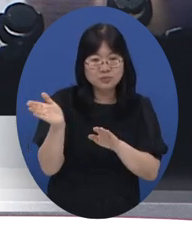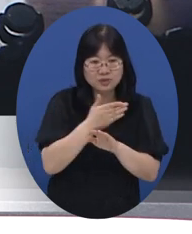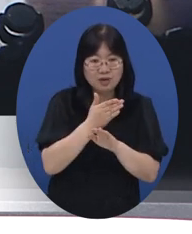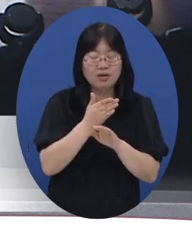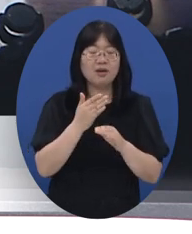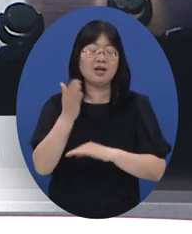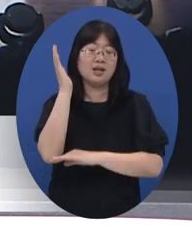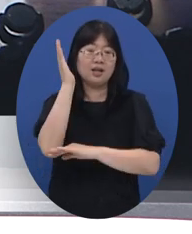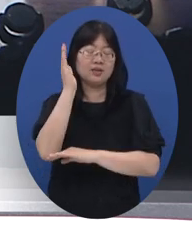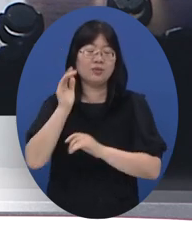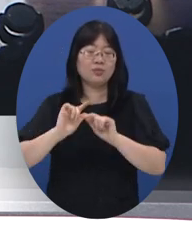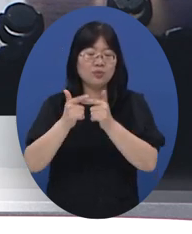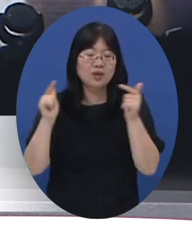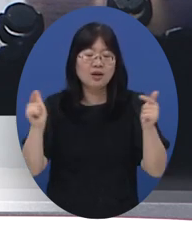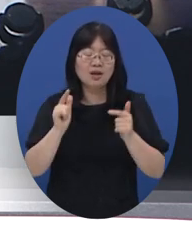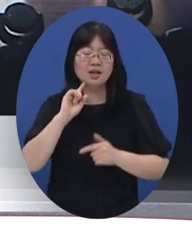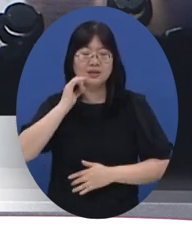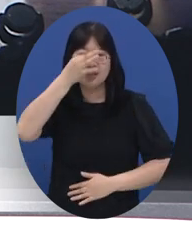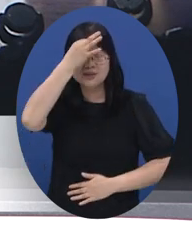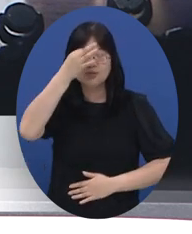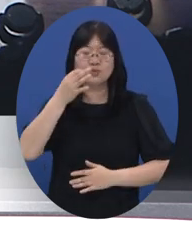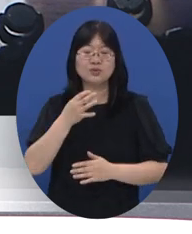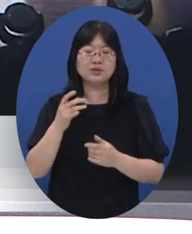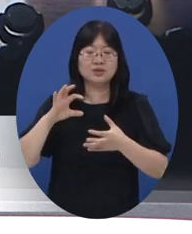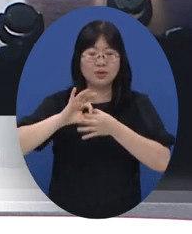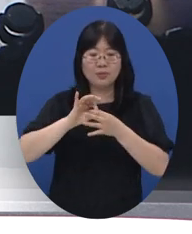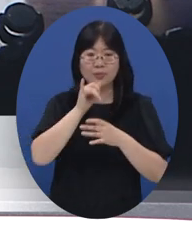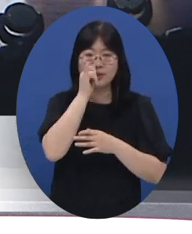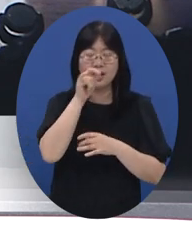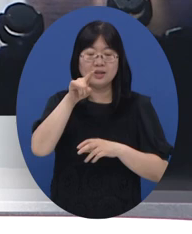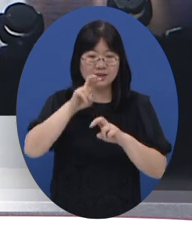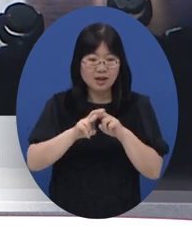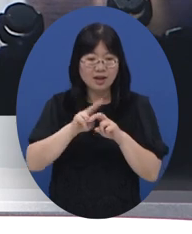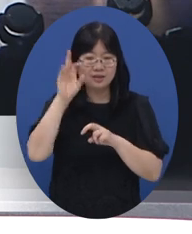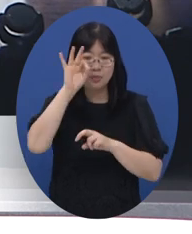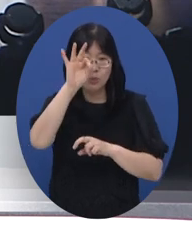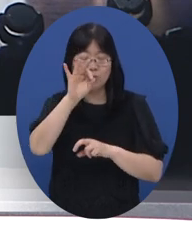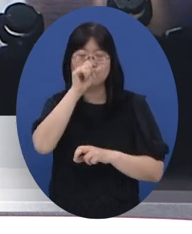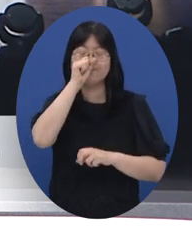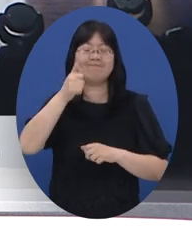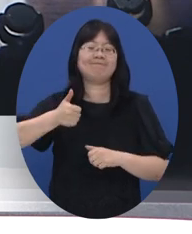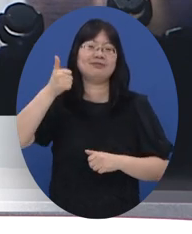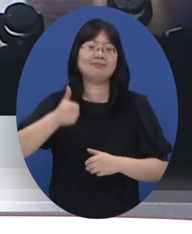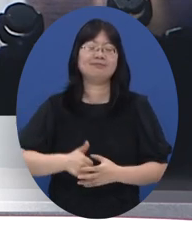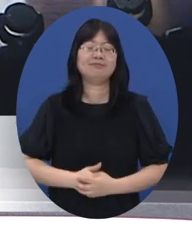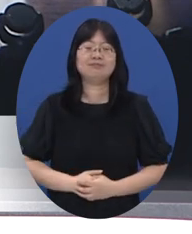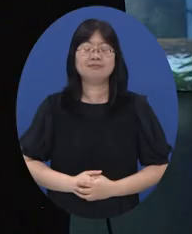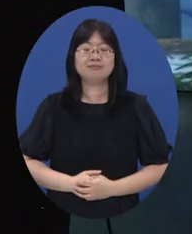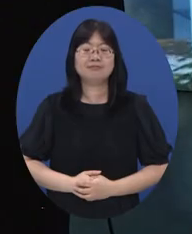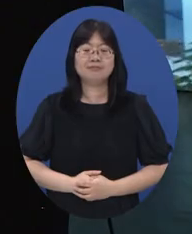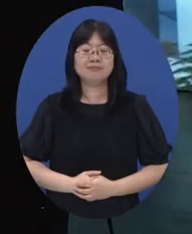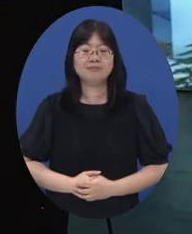전하는 강연까지 예술과 기술이 접목된 미래를 한 곳에서 살펴보시죠. 한선지 기자입니다.